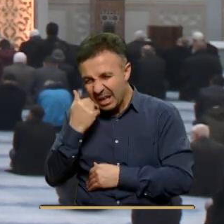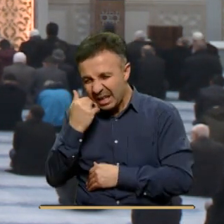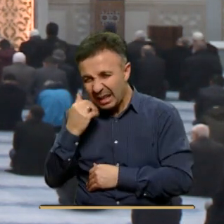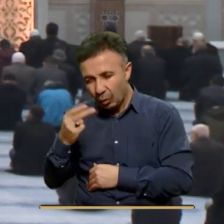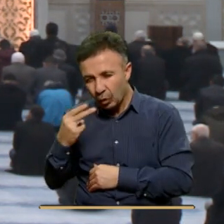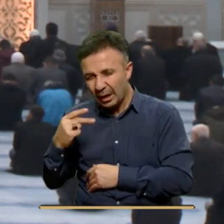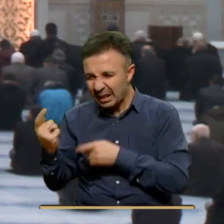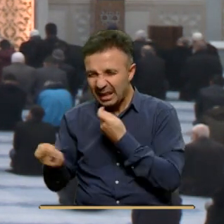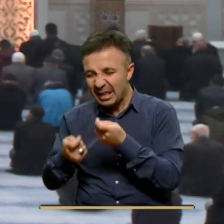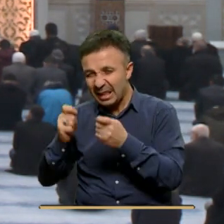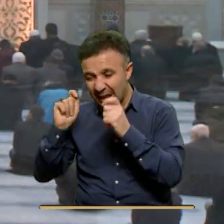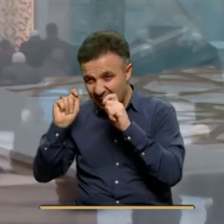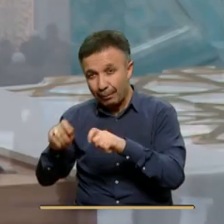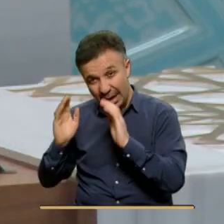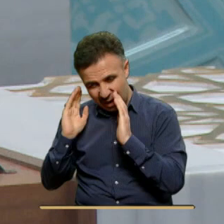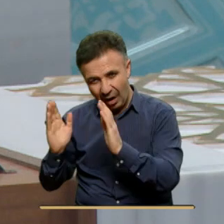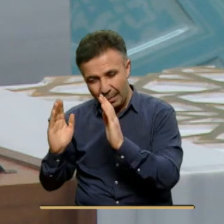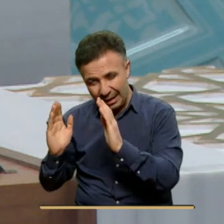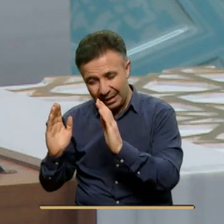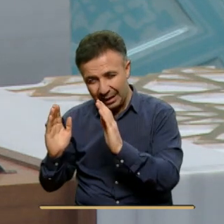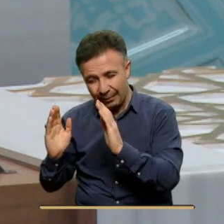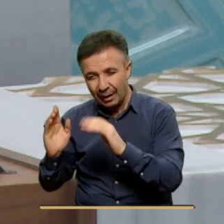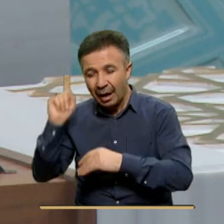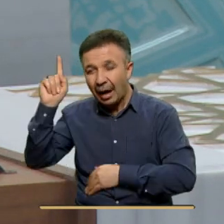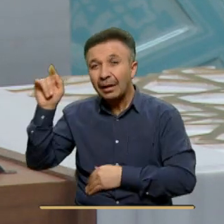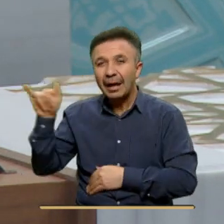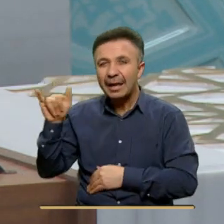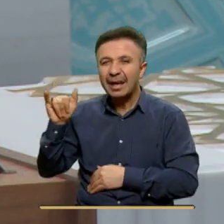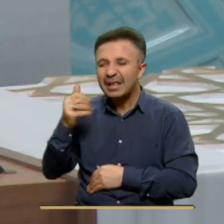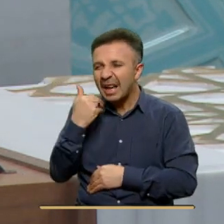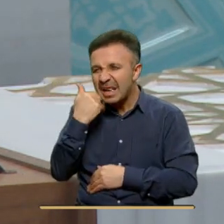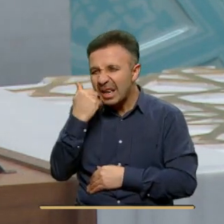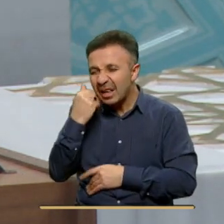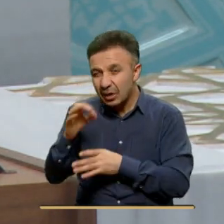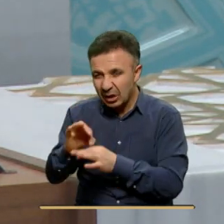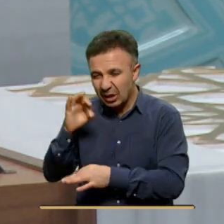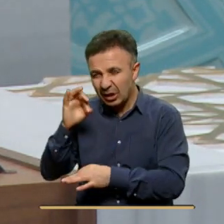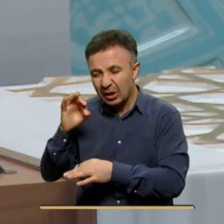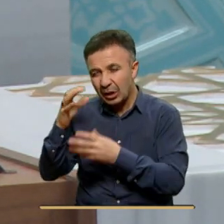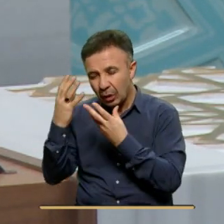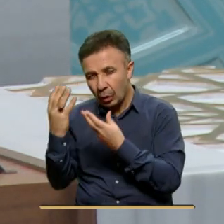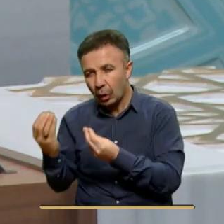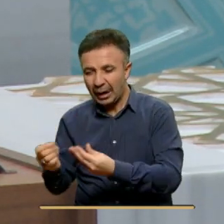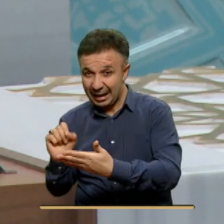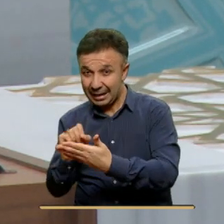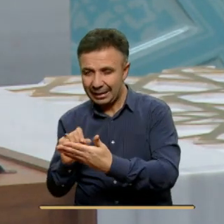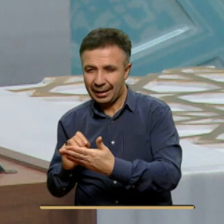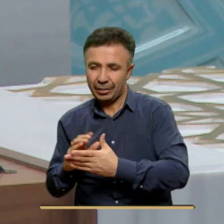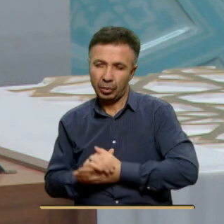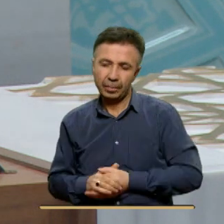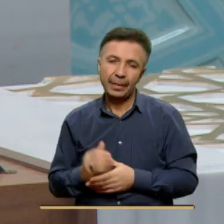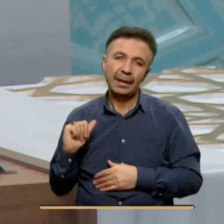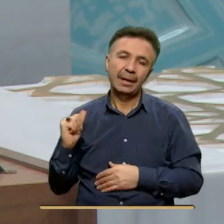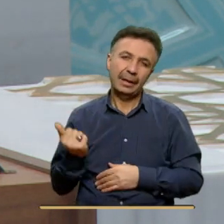devam eder. Vazgeçmezse Allah'ın katında yalancılardan yazılır buyuruyor.